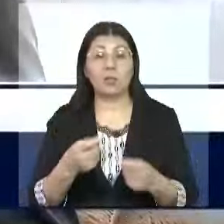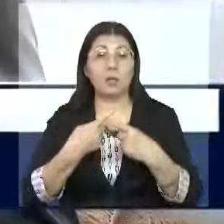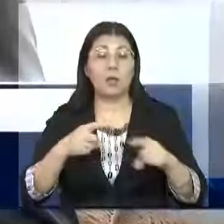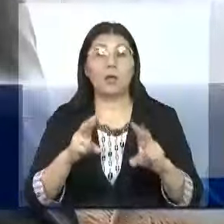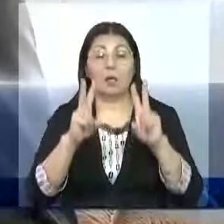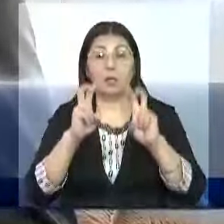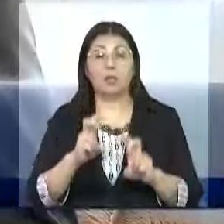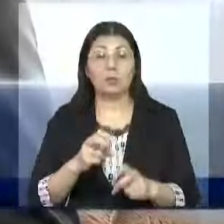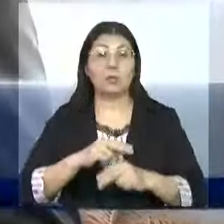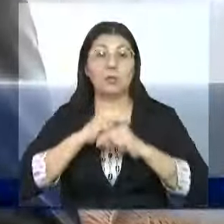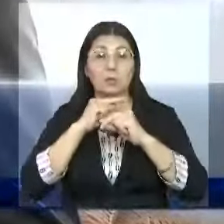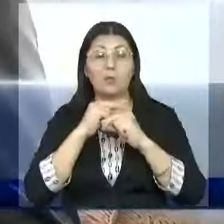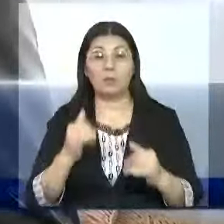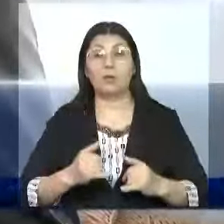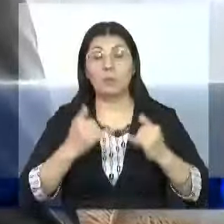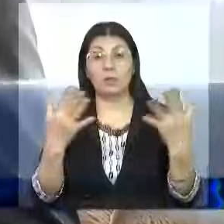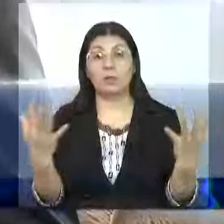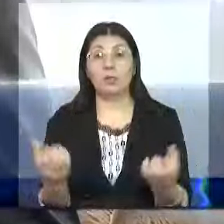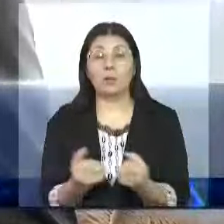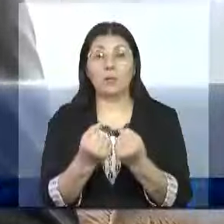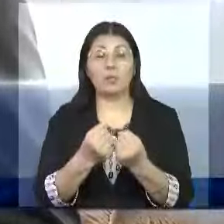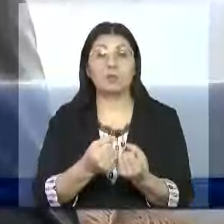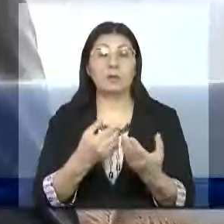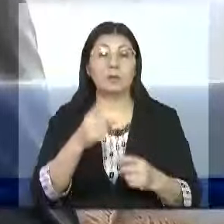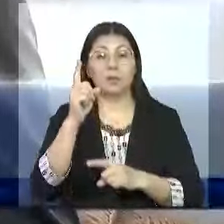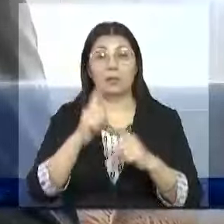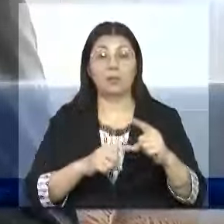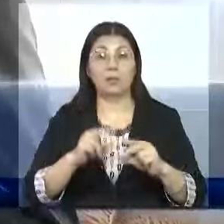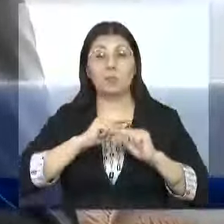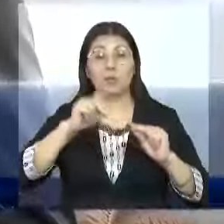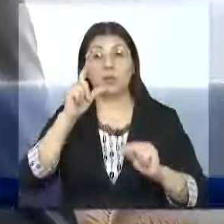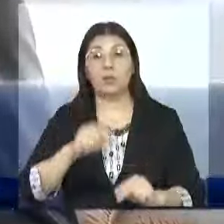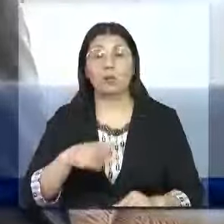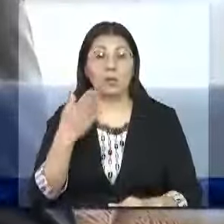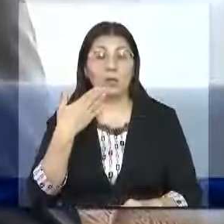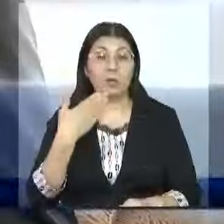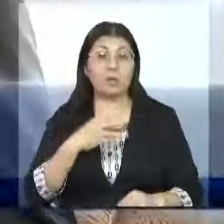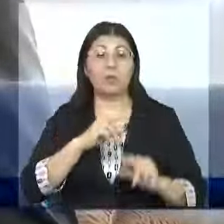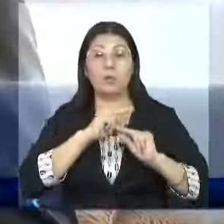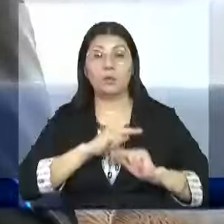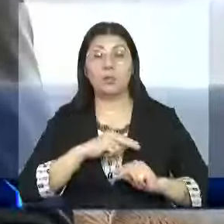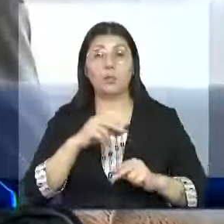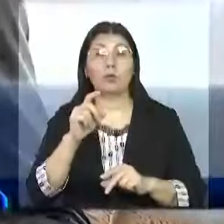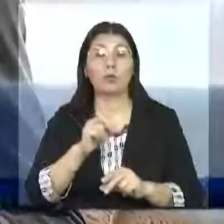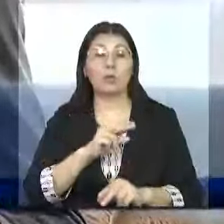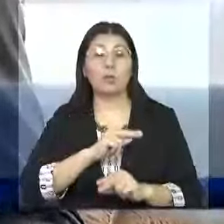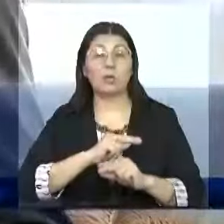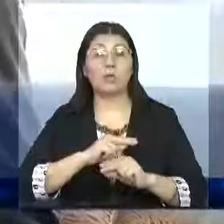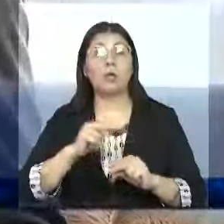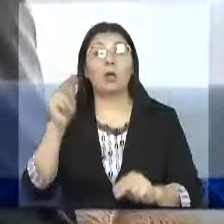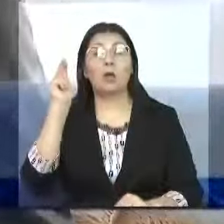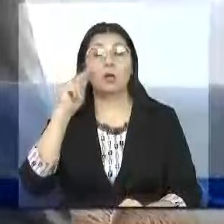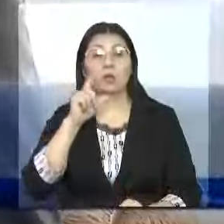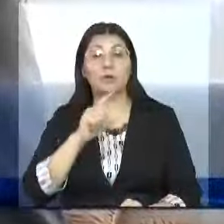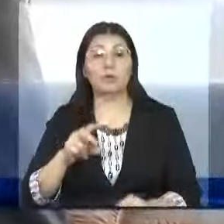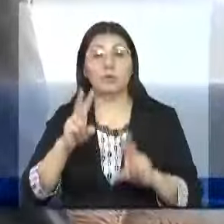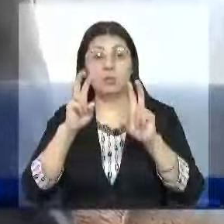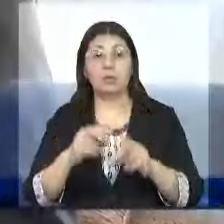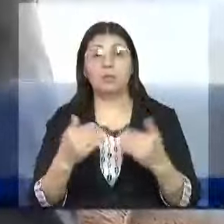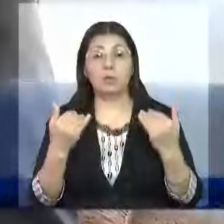внимания и Только благодаря поддержке родителей педагогам будет легче взаимодействовать с учениками тема современного педагога также